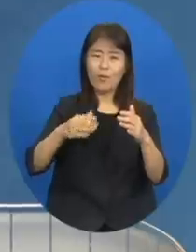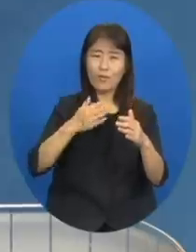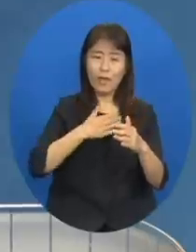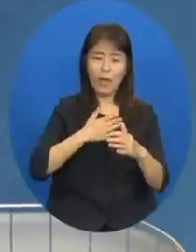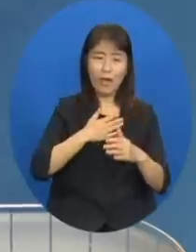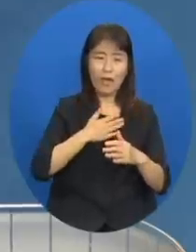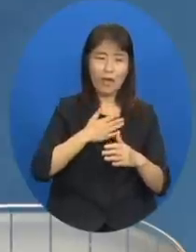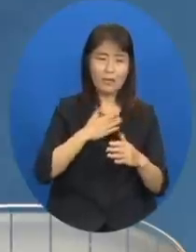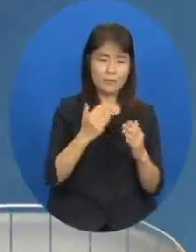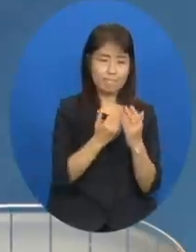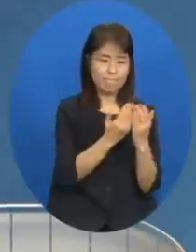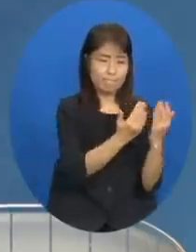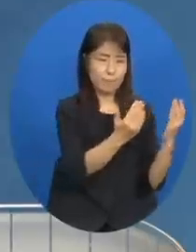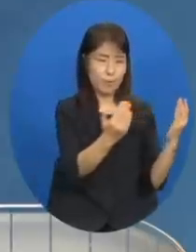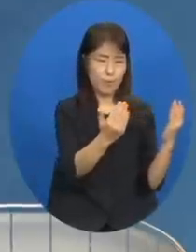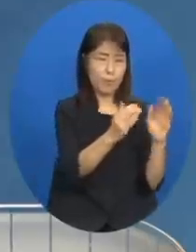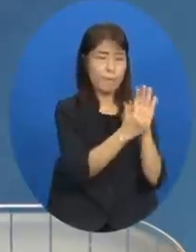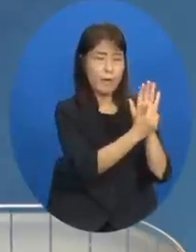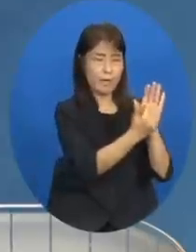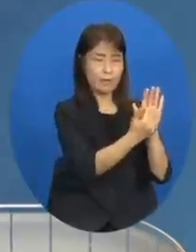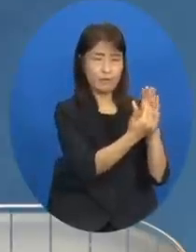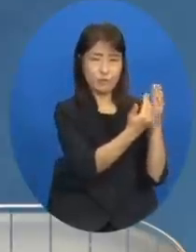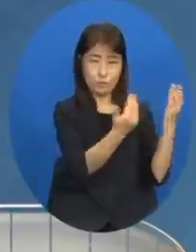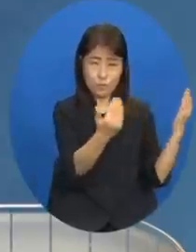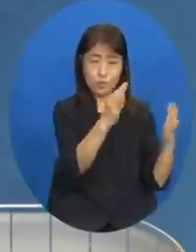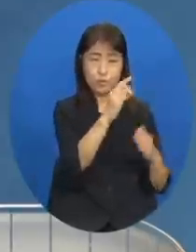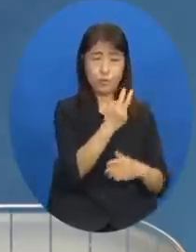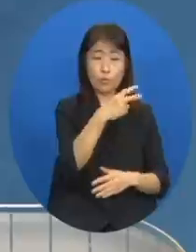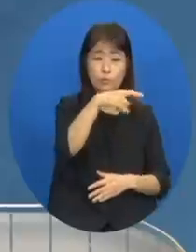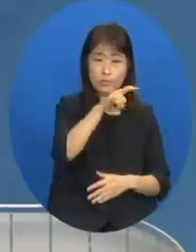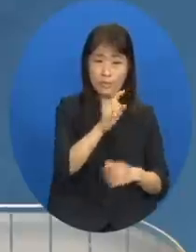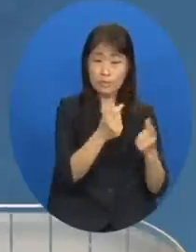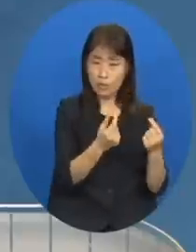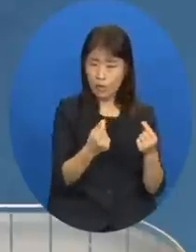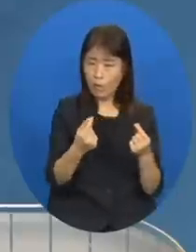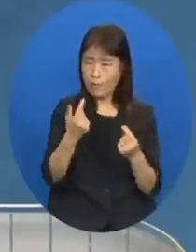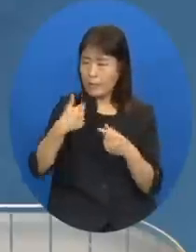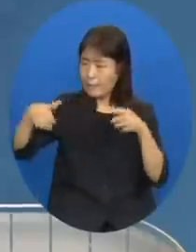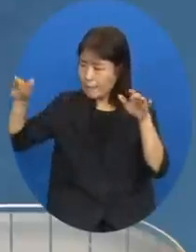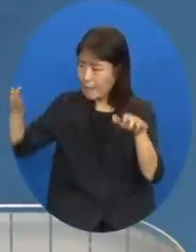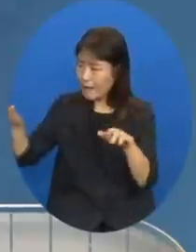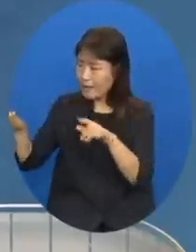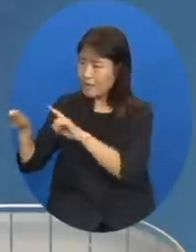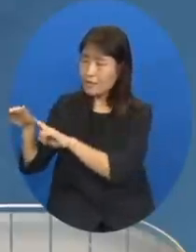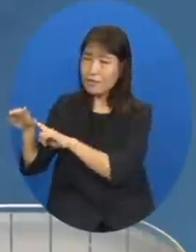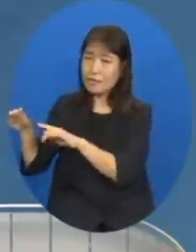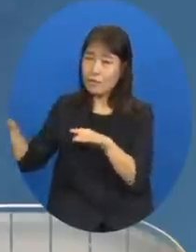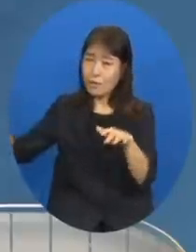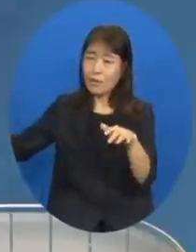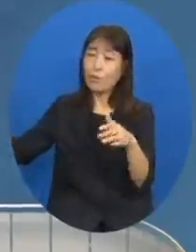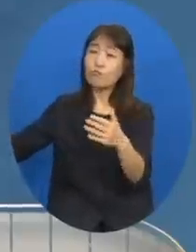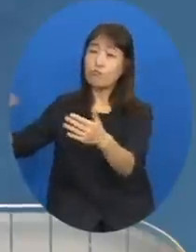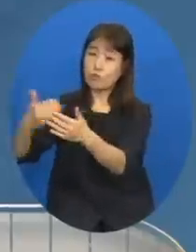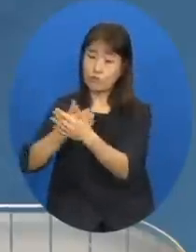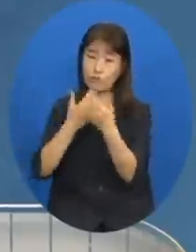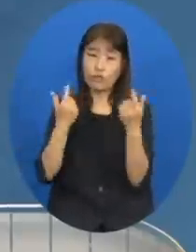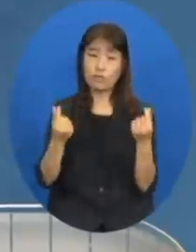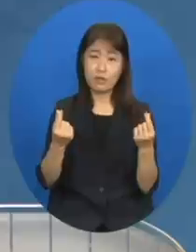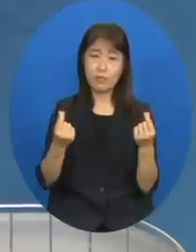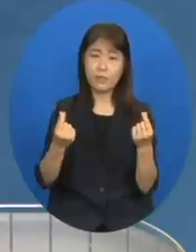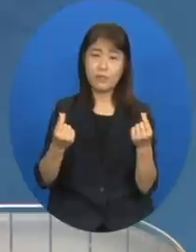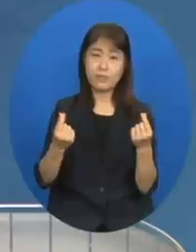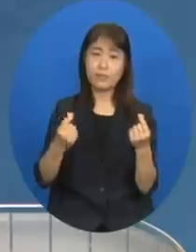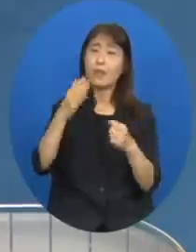몸이 날개 품 안에처럼 우리를 이미 품어주고 구원해 주셨잖아요 우리는 하나님의